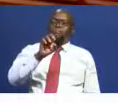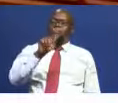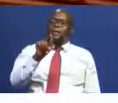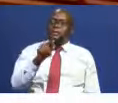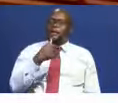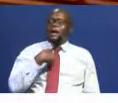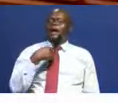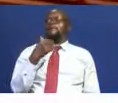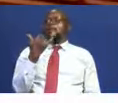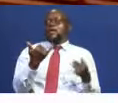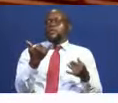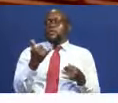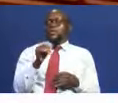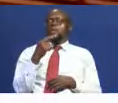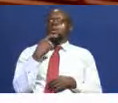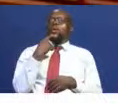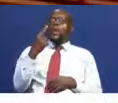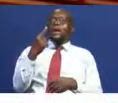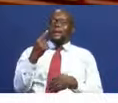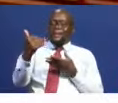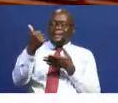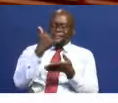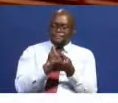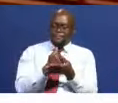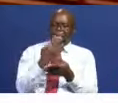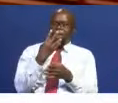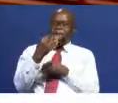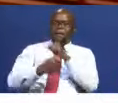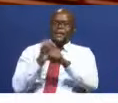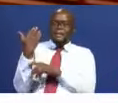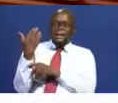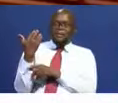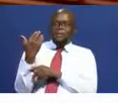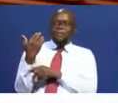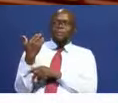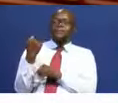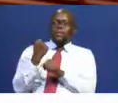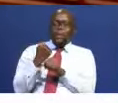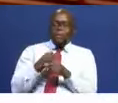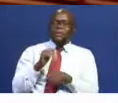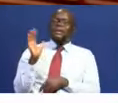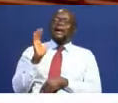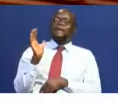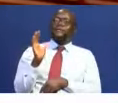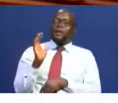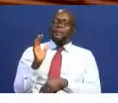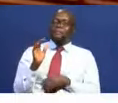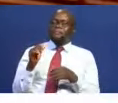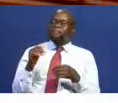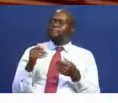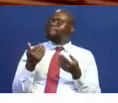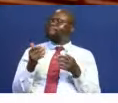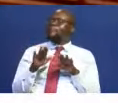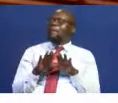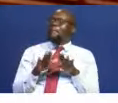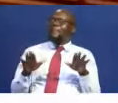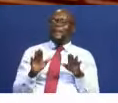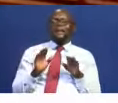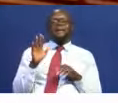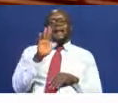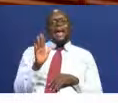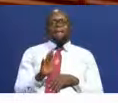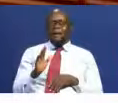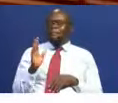wetu 100 walichukuliwa miaka 4 iliyopita wakiwa ni kama makashos. Na mpaka leo vijana hao ni